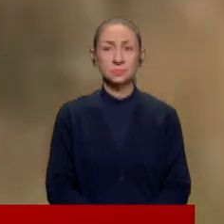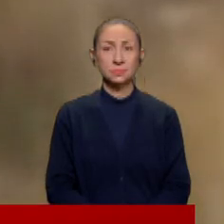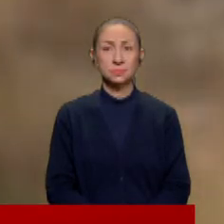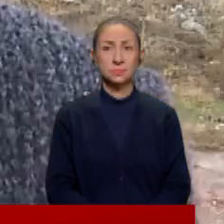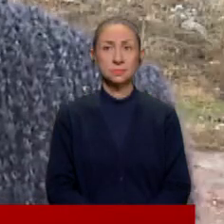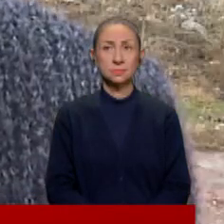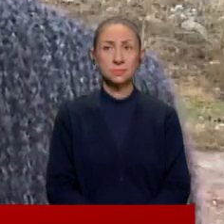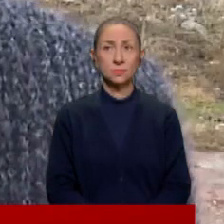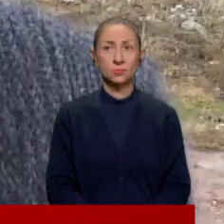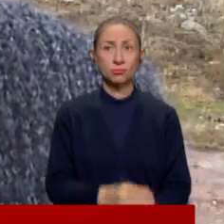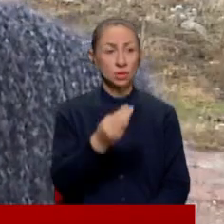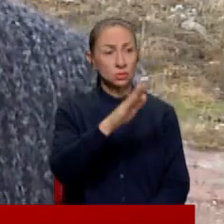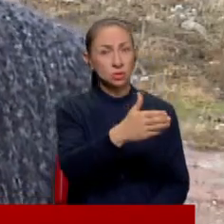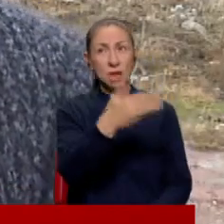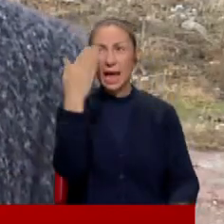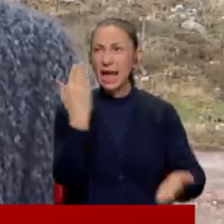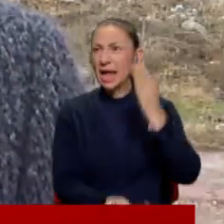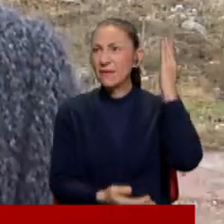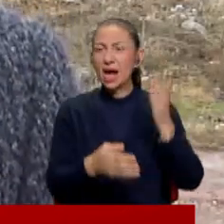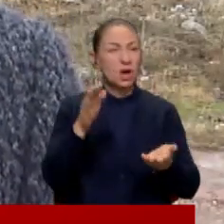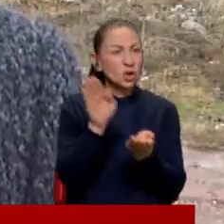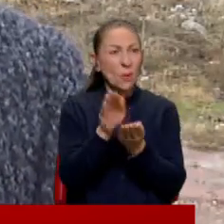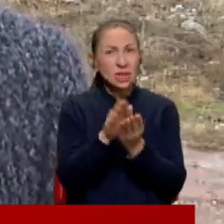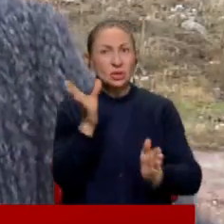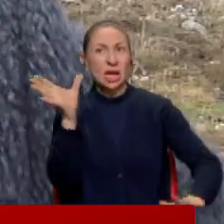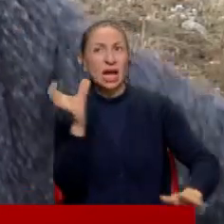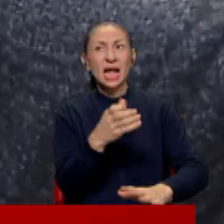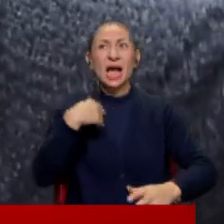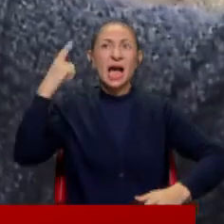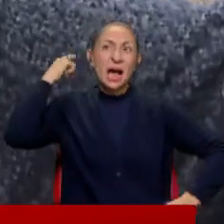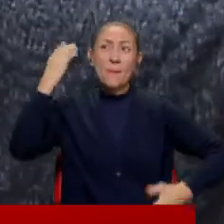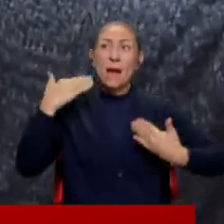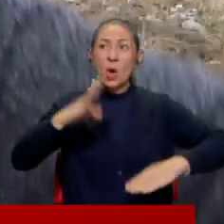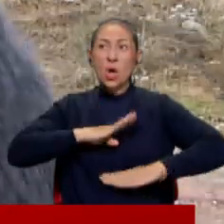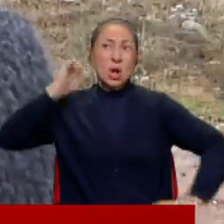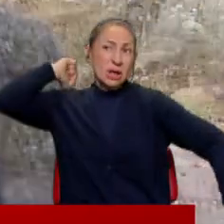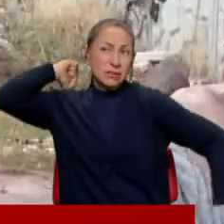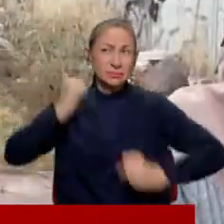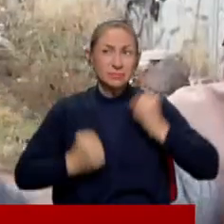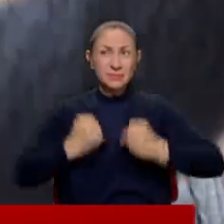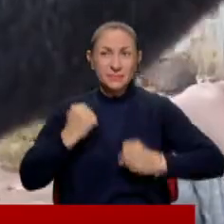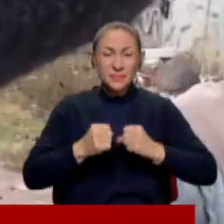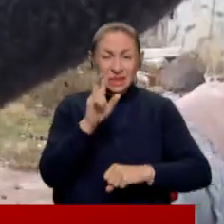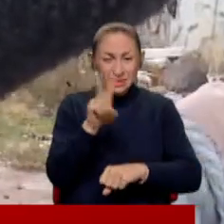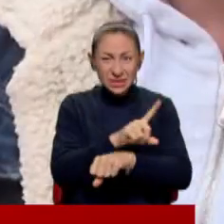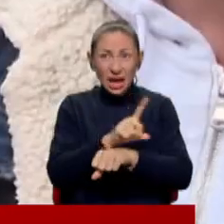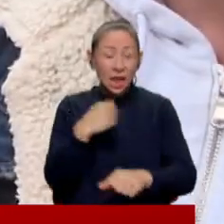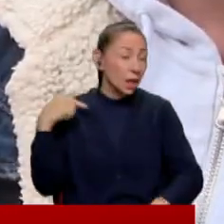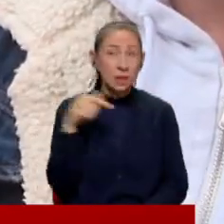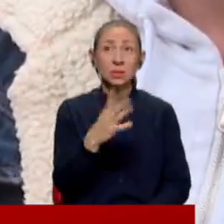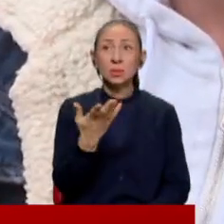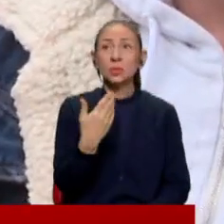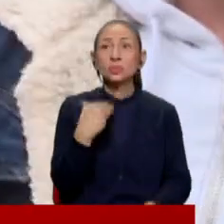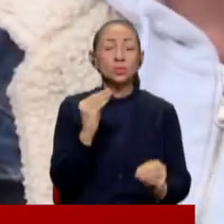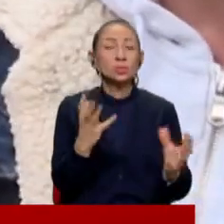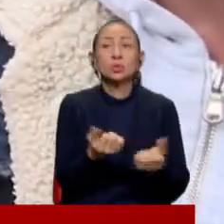uğradı ortada bir çocuk ay bak dedim köpekler dedim çocuğa çöküyor dedim hemen oradan balkondan hızınan aşağıya indim 20 saniyenin içinde Yetişemedim olmadı Korul